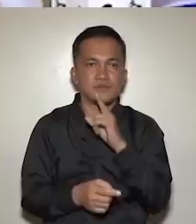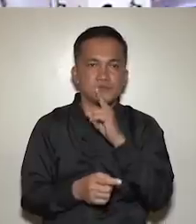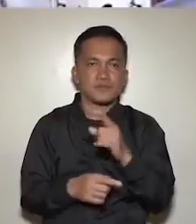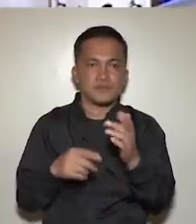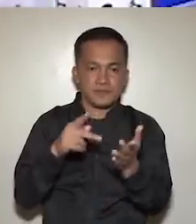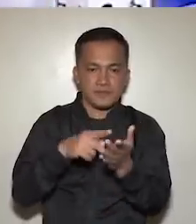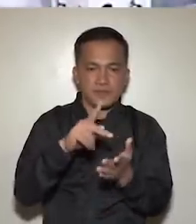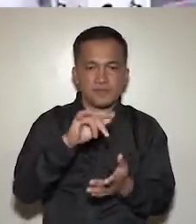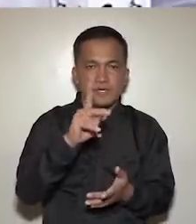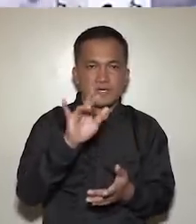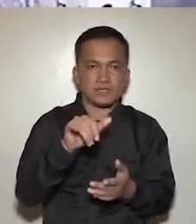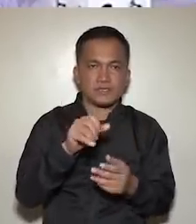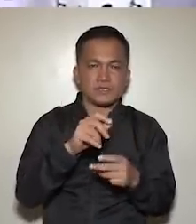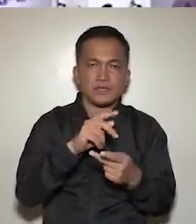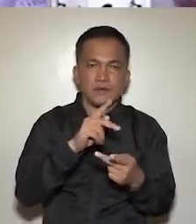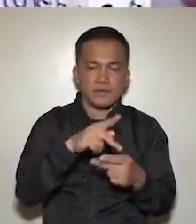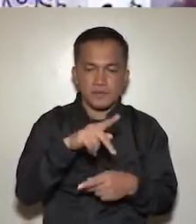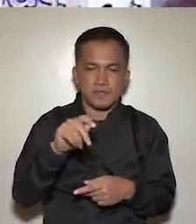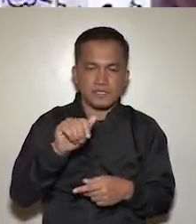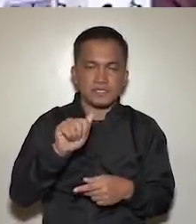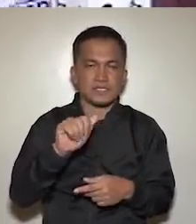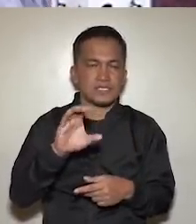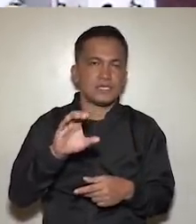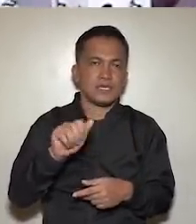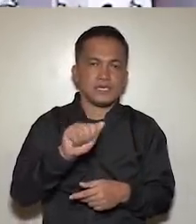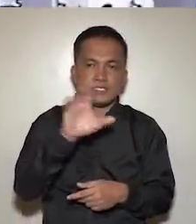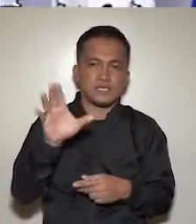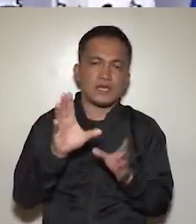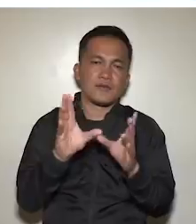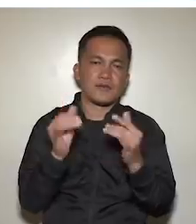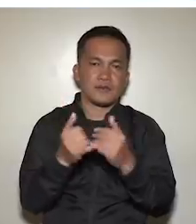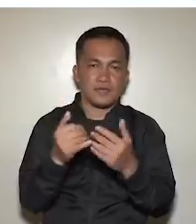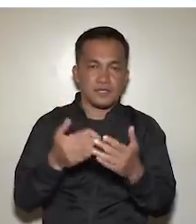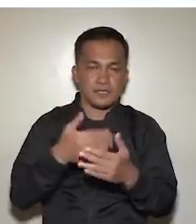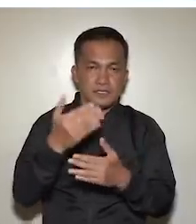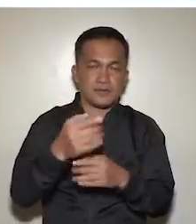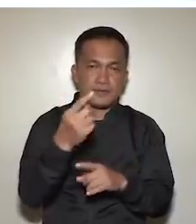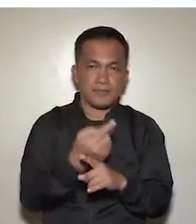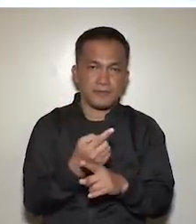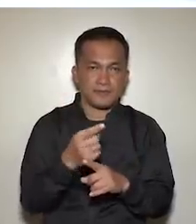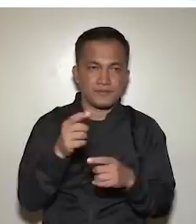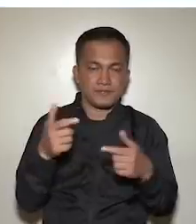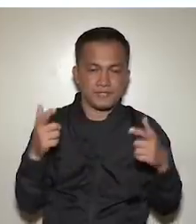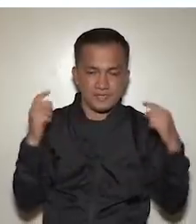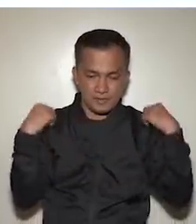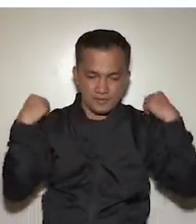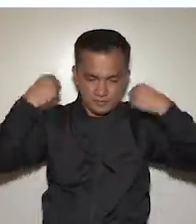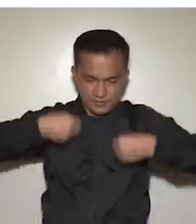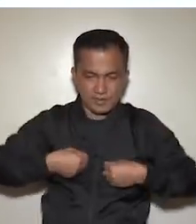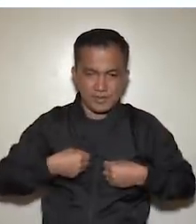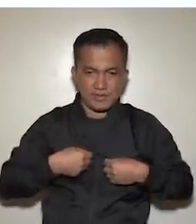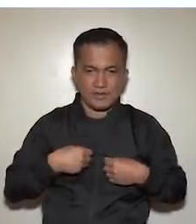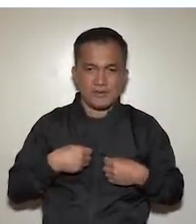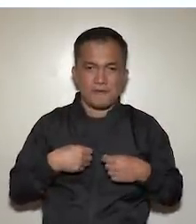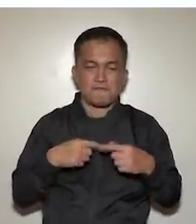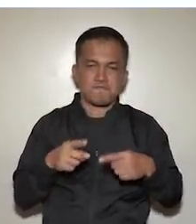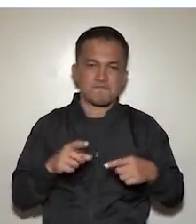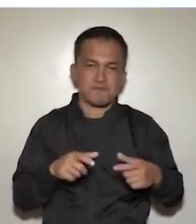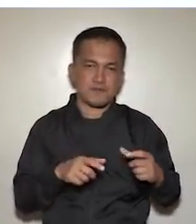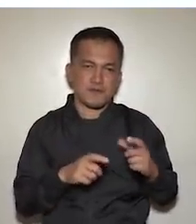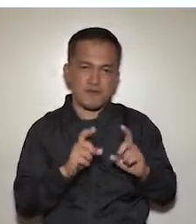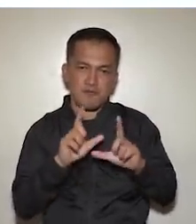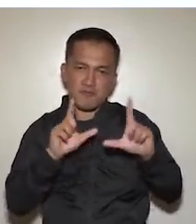talaga. And Bayless Car Care Center, part of PPC Asia Corporation. Next month, kayo po ay sasabitan namin ng medalya, plaque